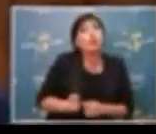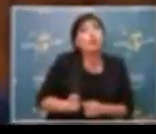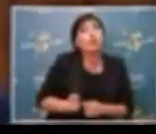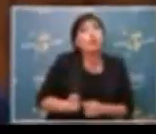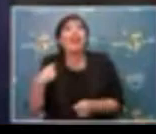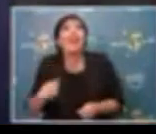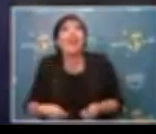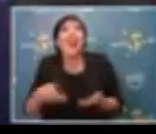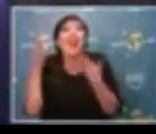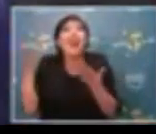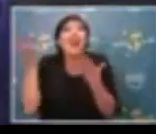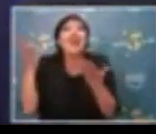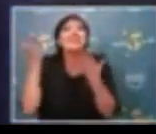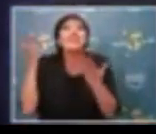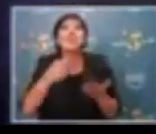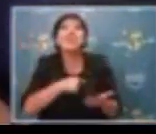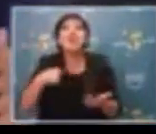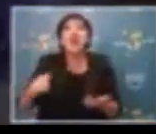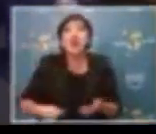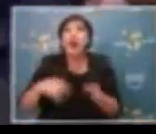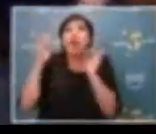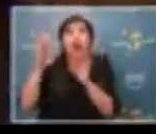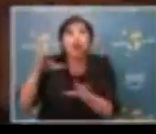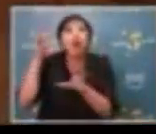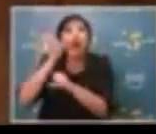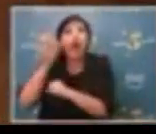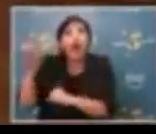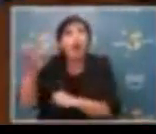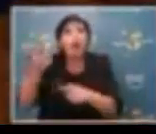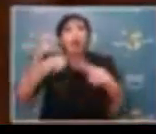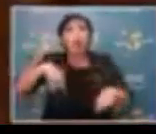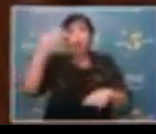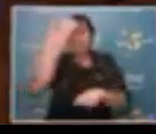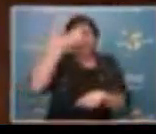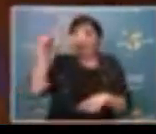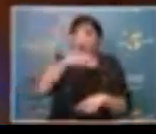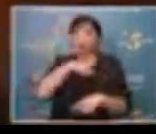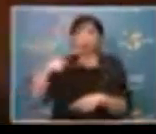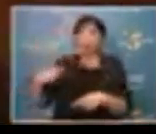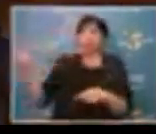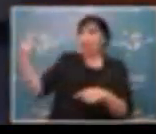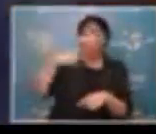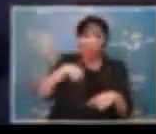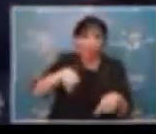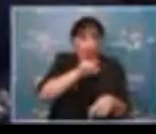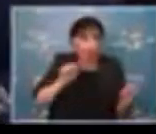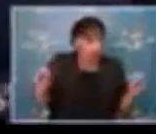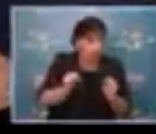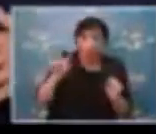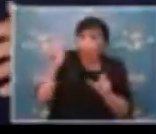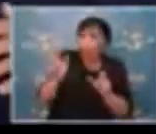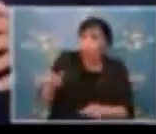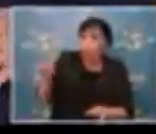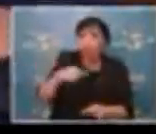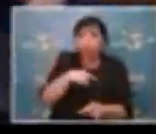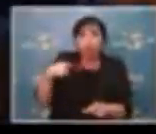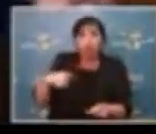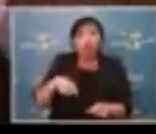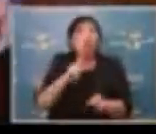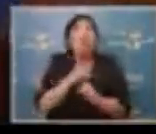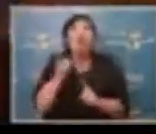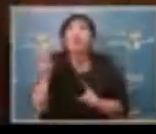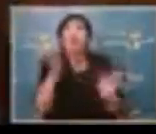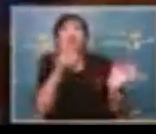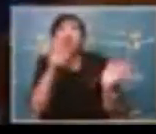cinesi, cinesi, che noi pensiamo che arrivino qua e abbiamo questa paura del cinese. Il cinese è primo in tutti i